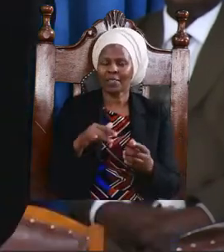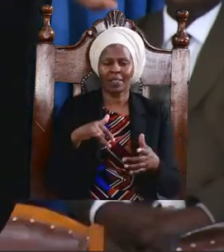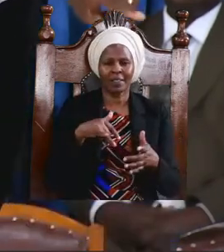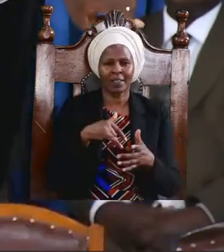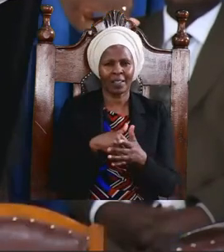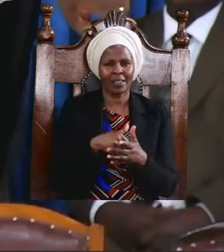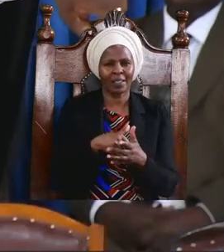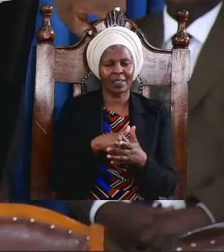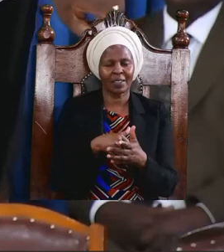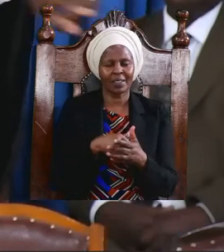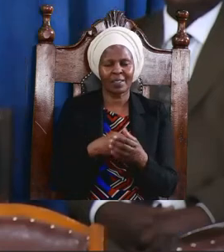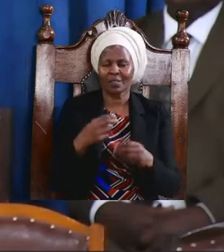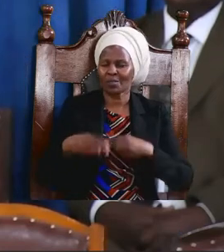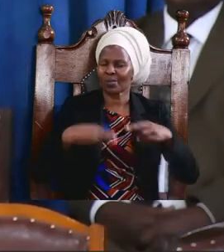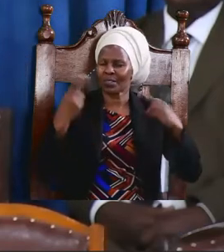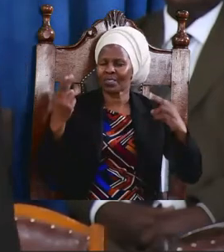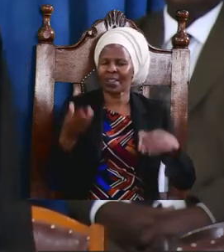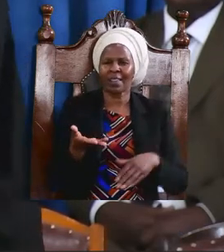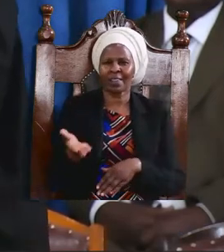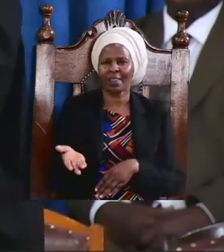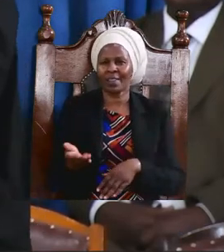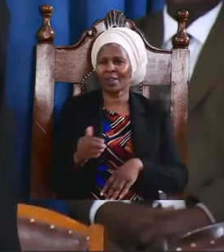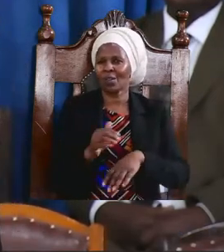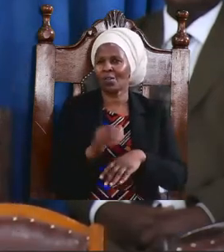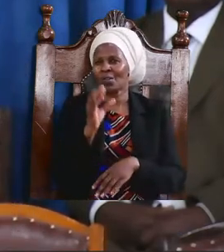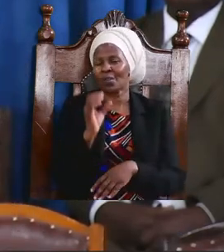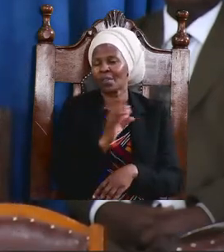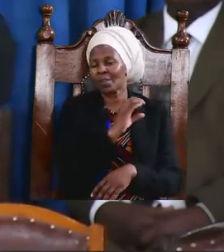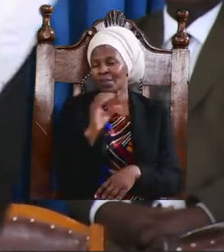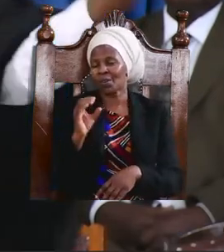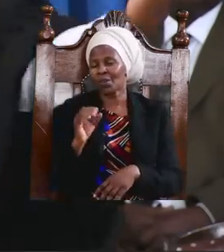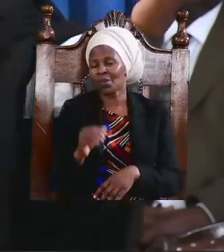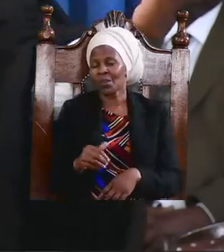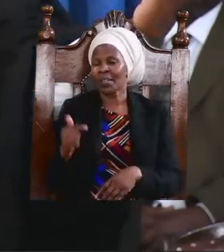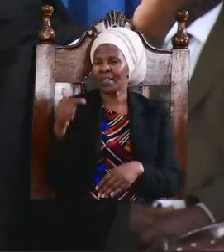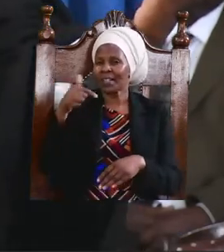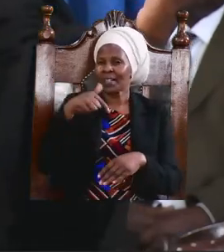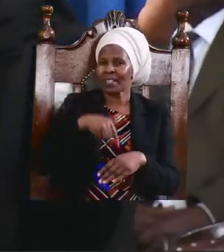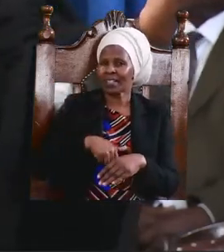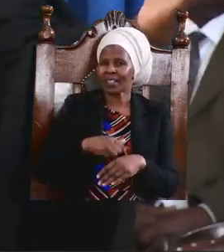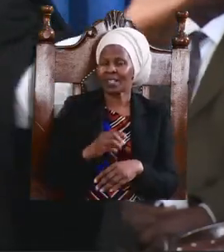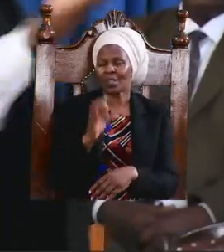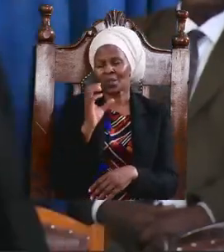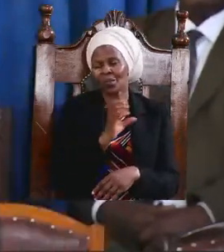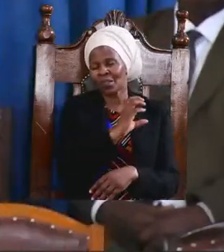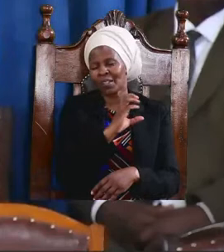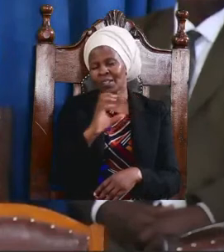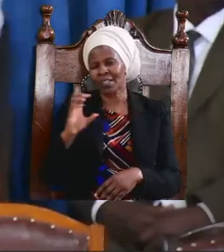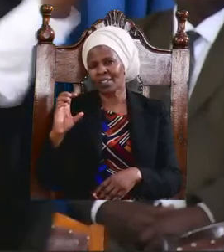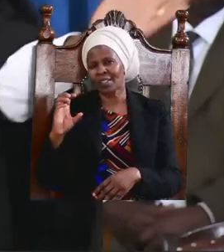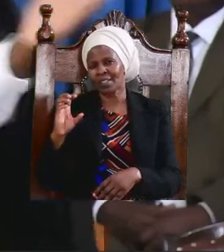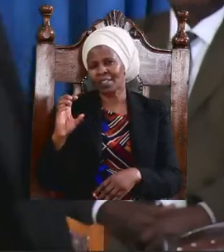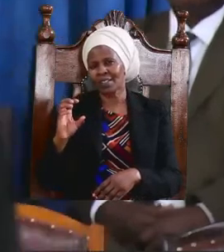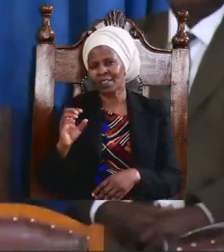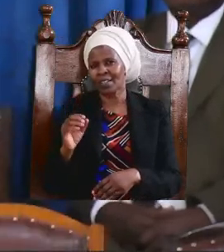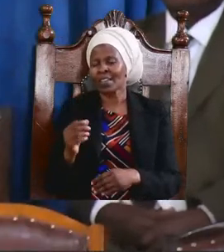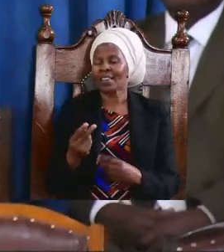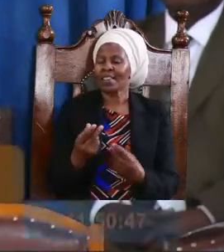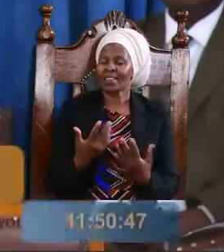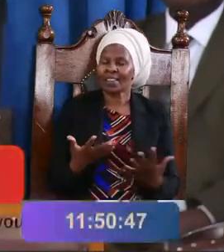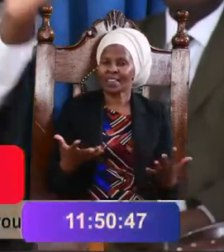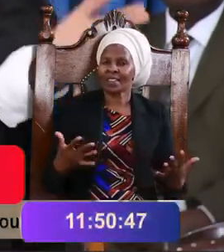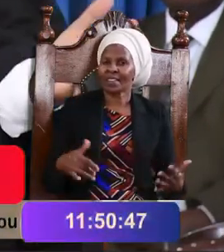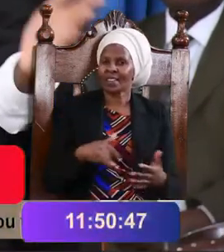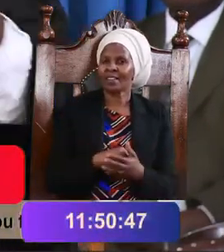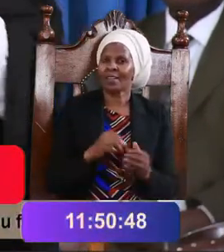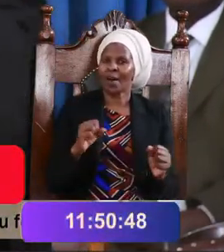kwa msalaba. Manake katikati ya msalaba na kuingia Yerusalemu kuna mambo ilitendeka pale